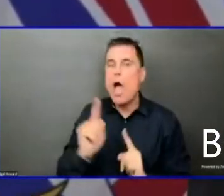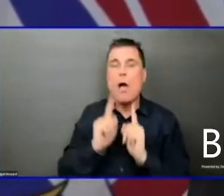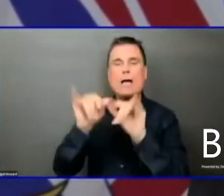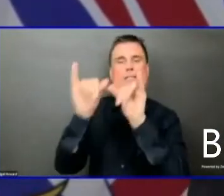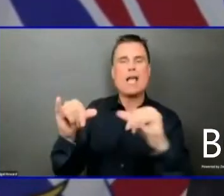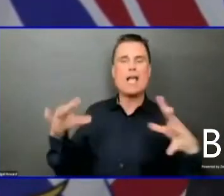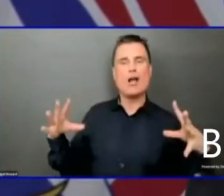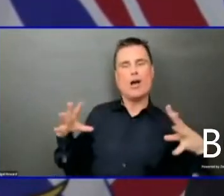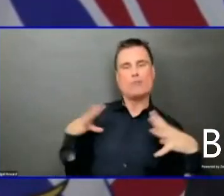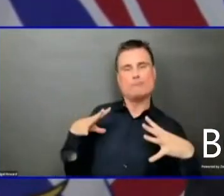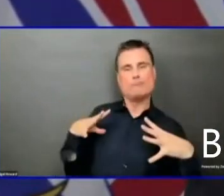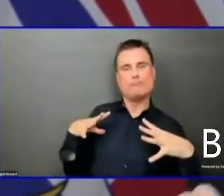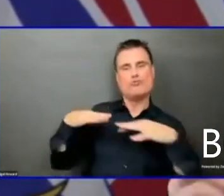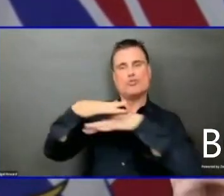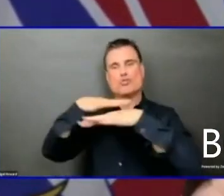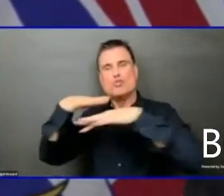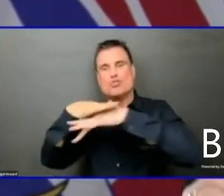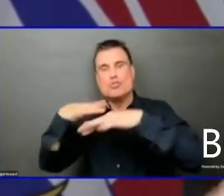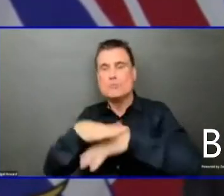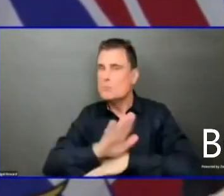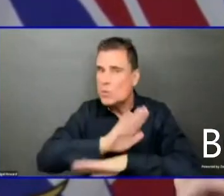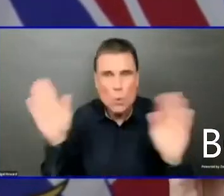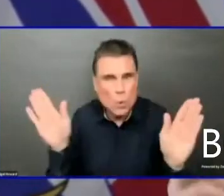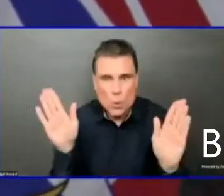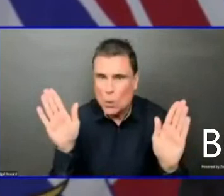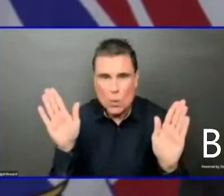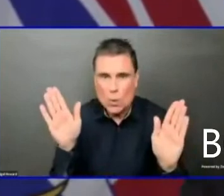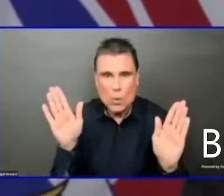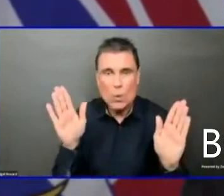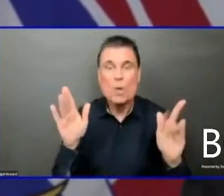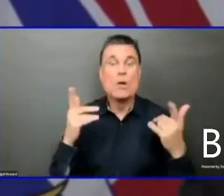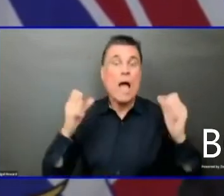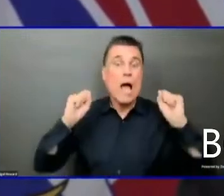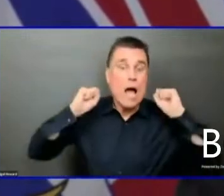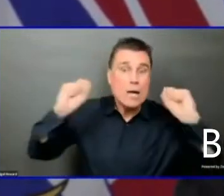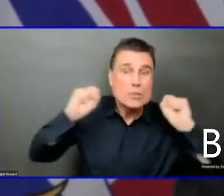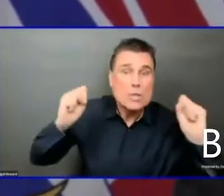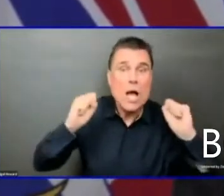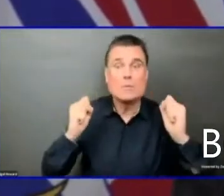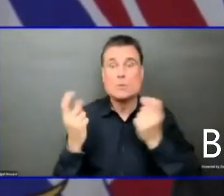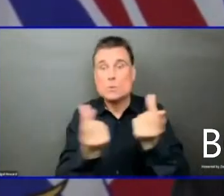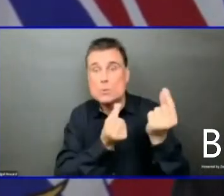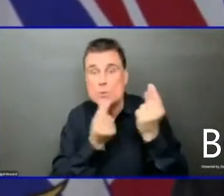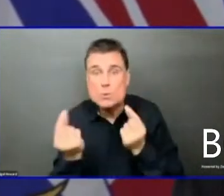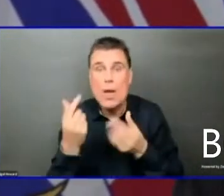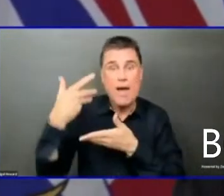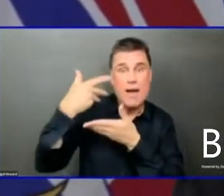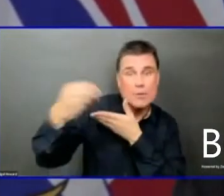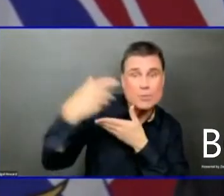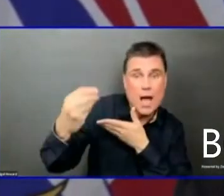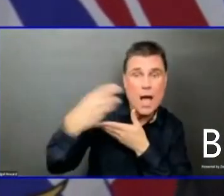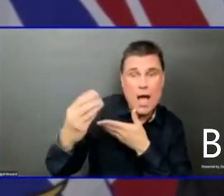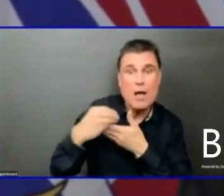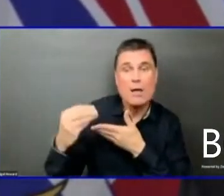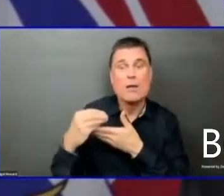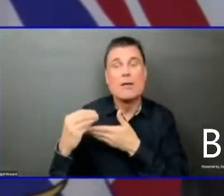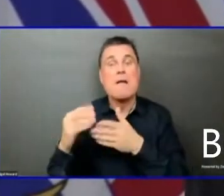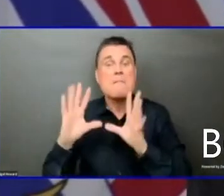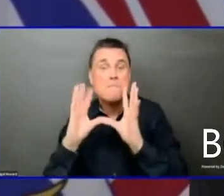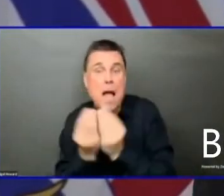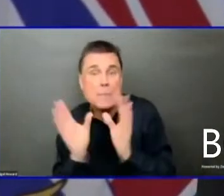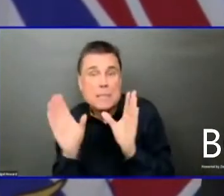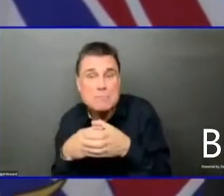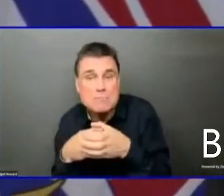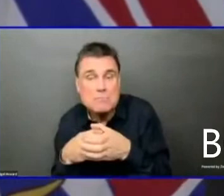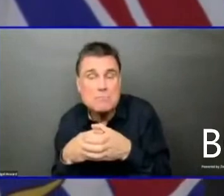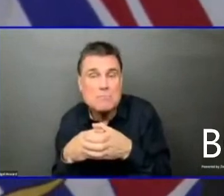not vacation。vacation 就是度假，可能要包括住吃住那么 visit 就是纯粹去看看。那么他也